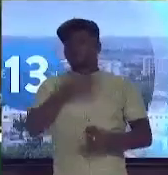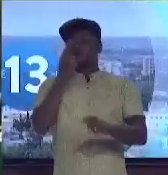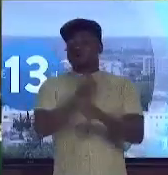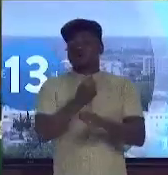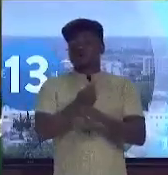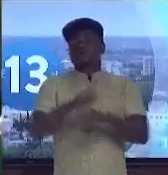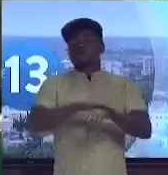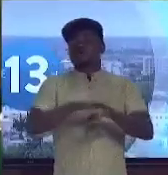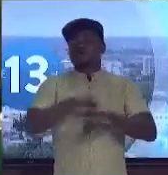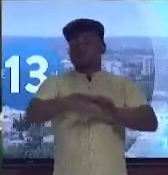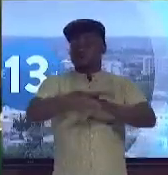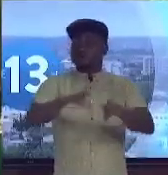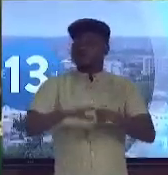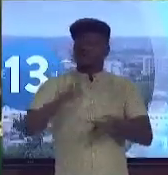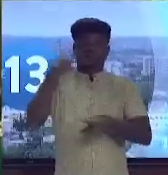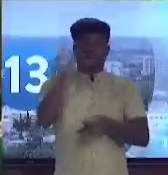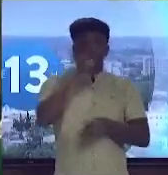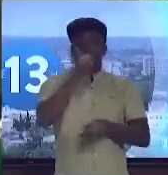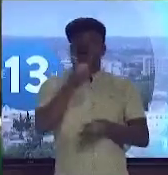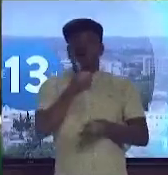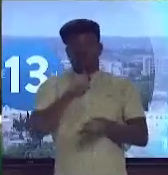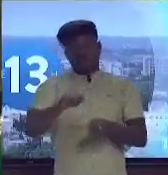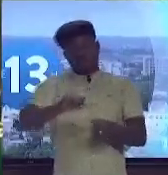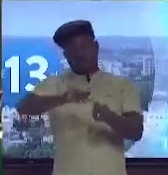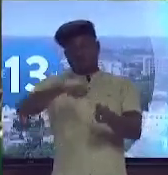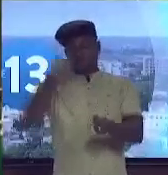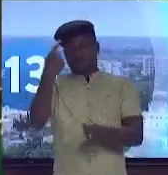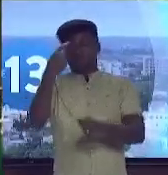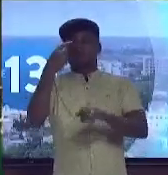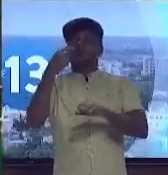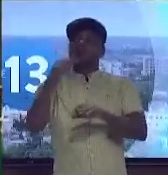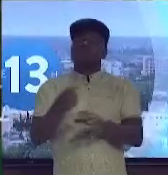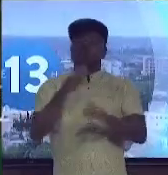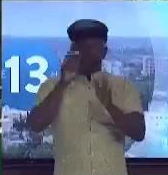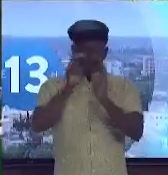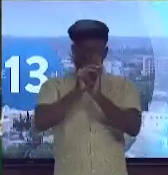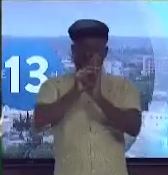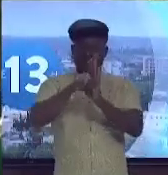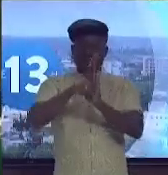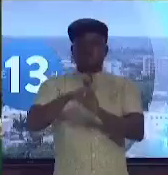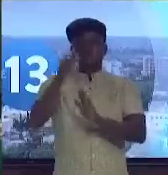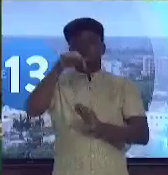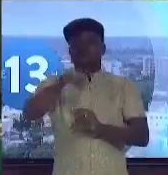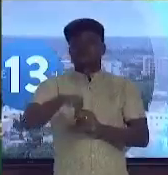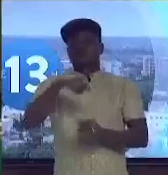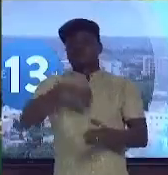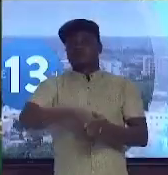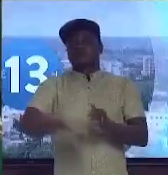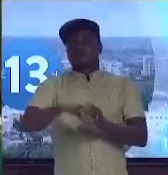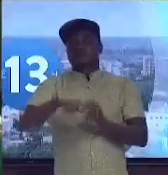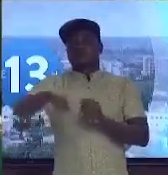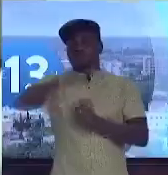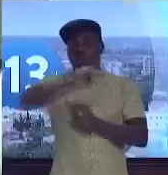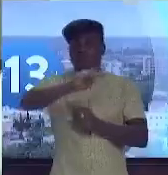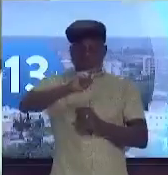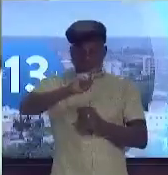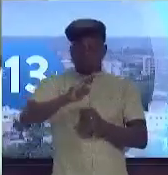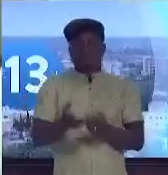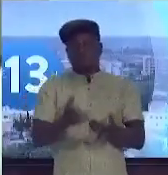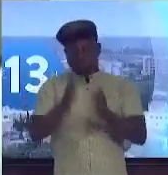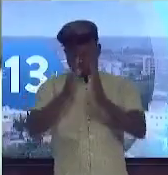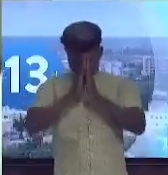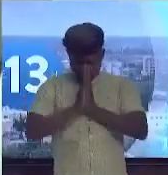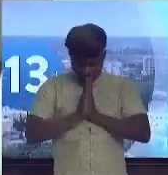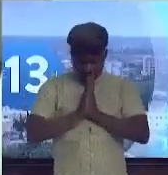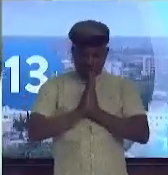seul. Parce que chaque nuit, que ce soit le fidèle, que ce soit le chef, vous lisez le Coran et nous savons que